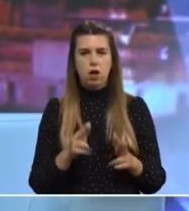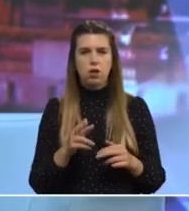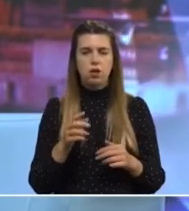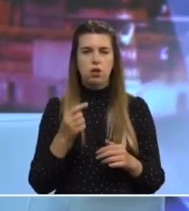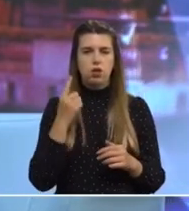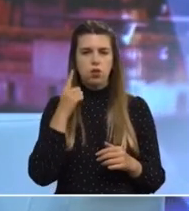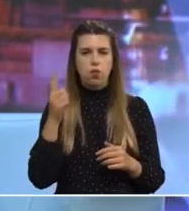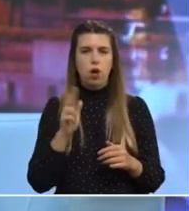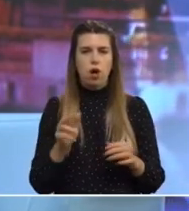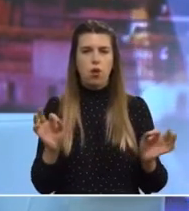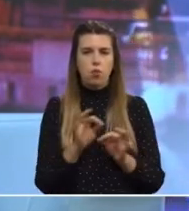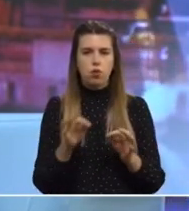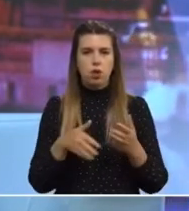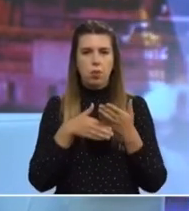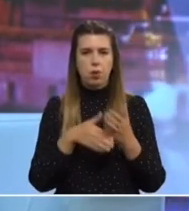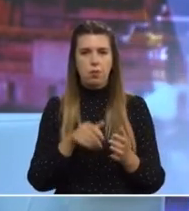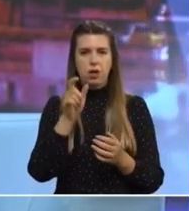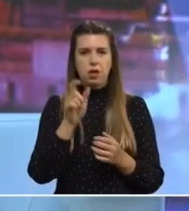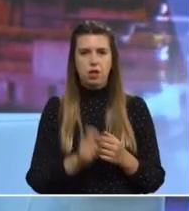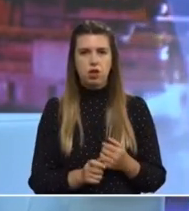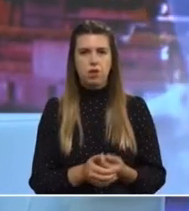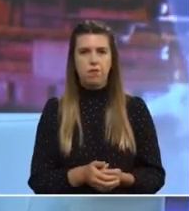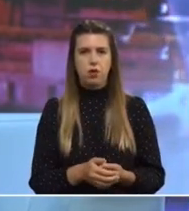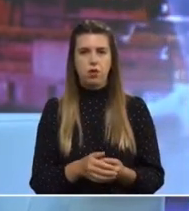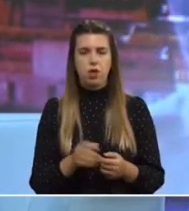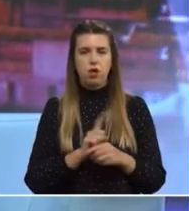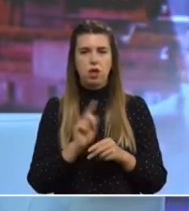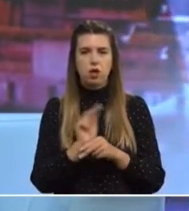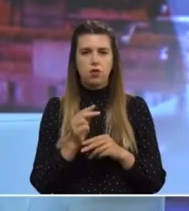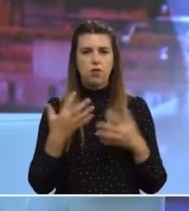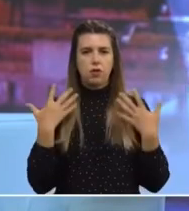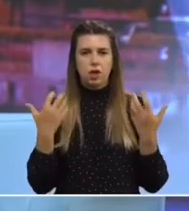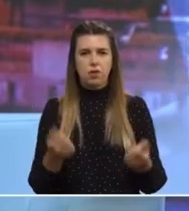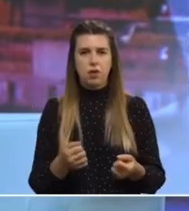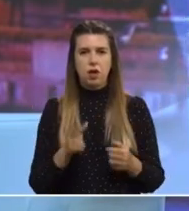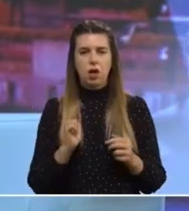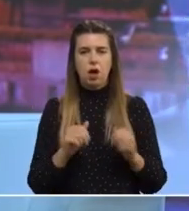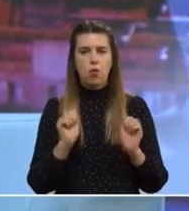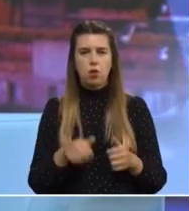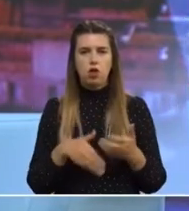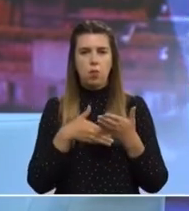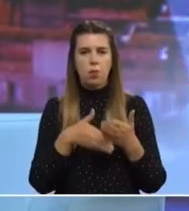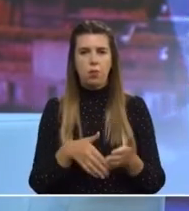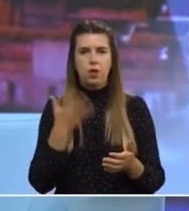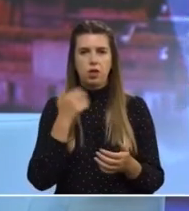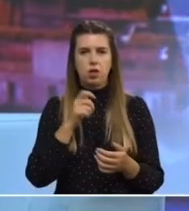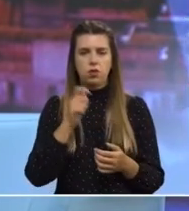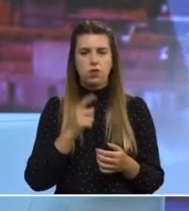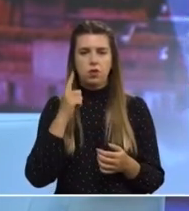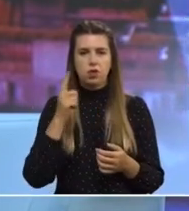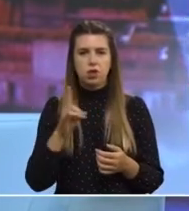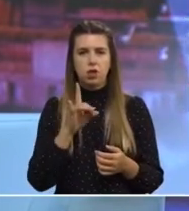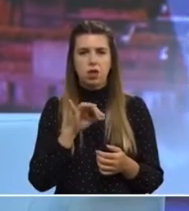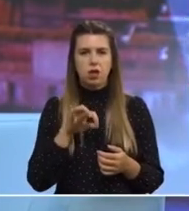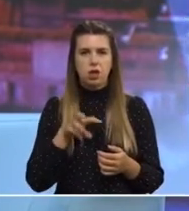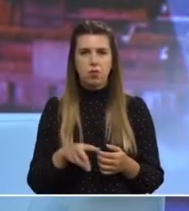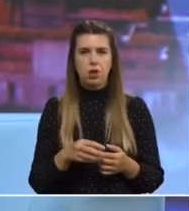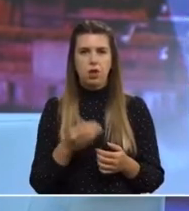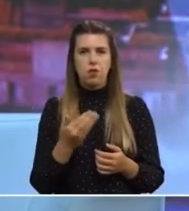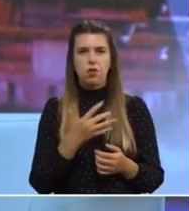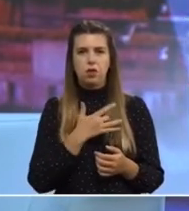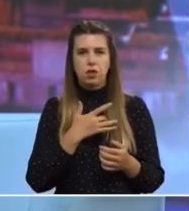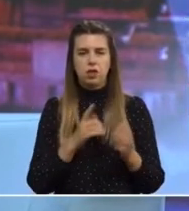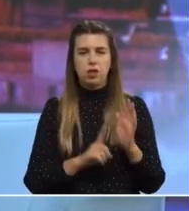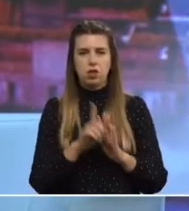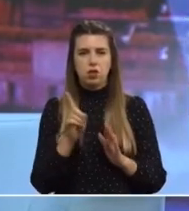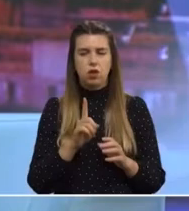как звук, как музыка помогает человеку исцеляться, да, а как это может помогать? Когда человек слышит ритм,